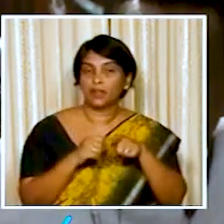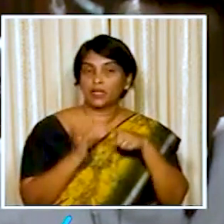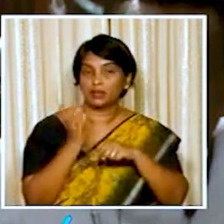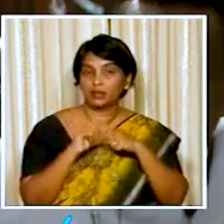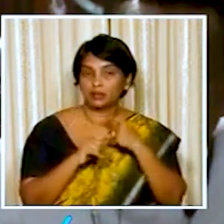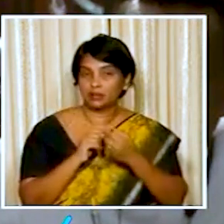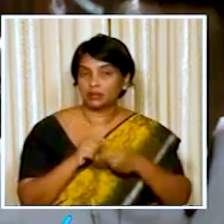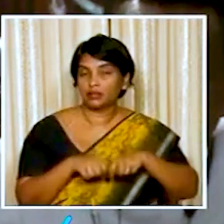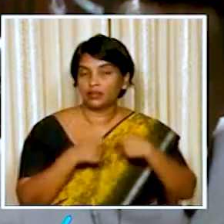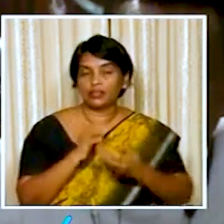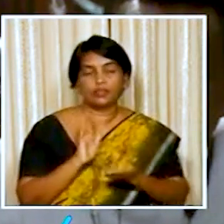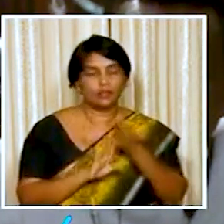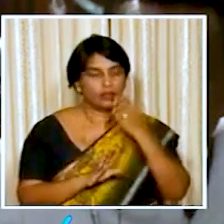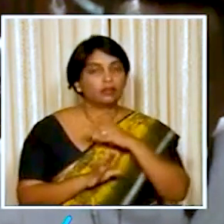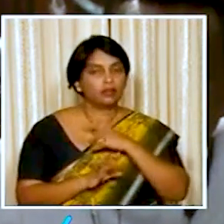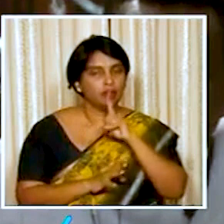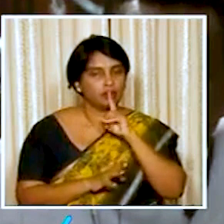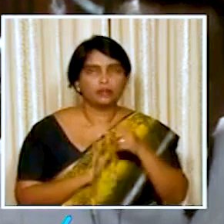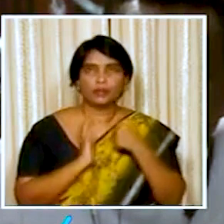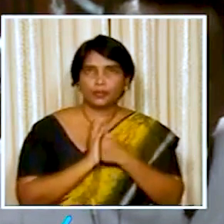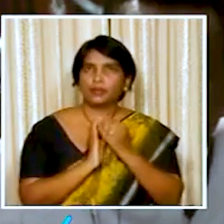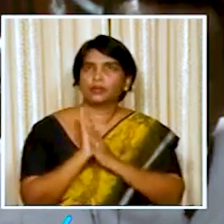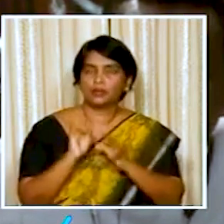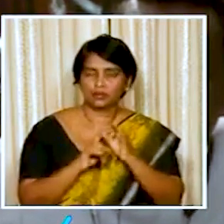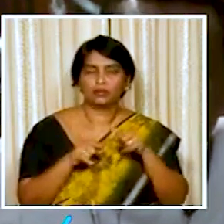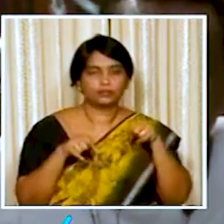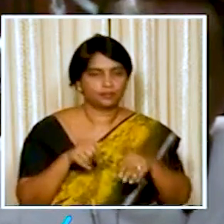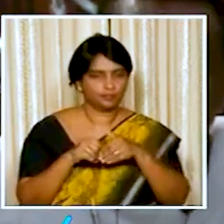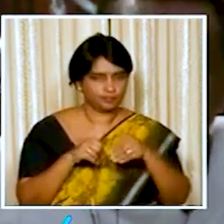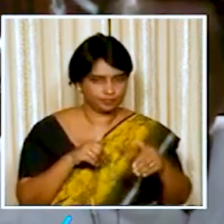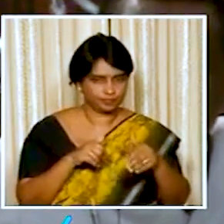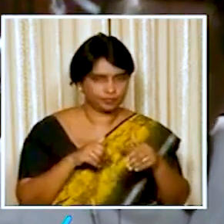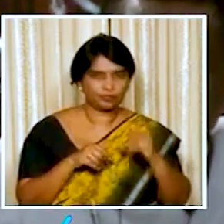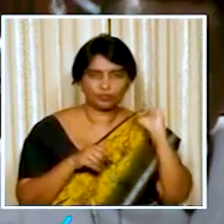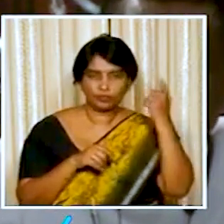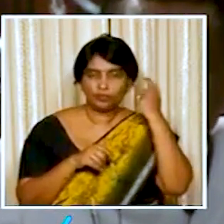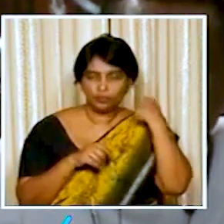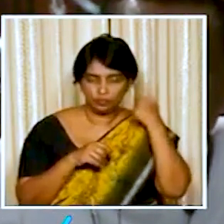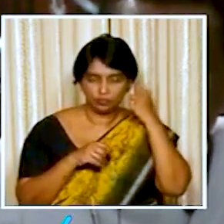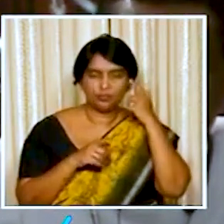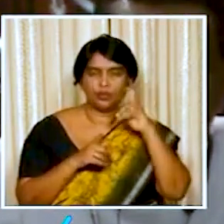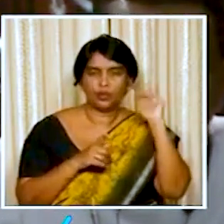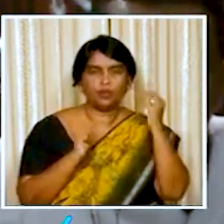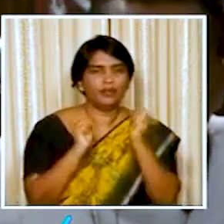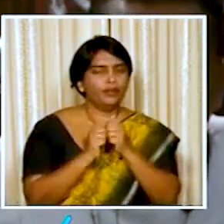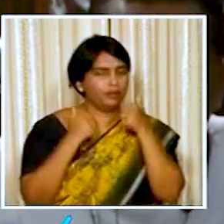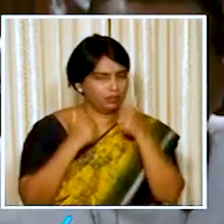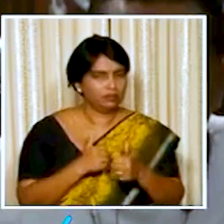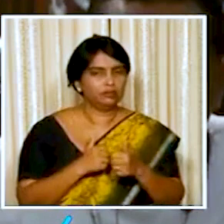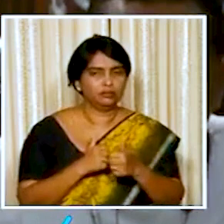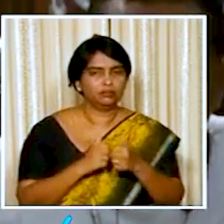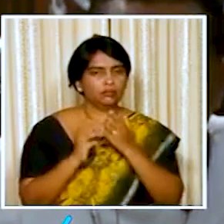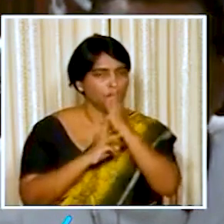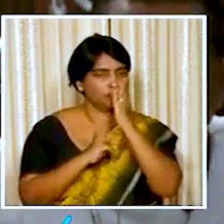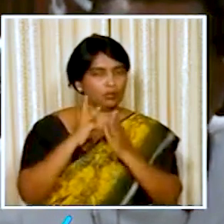රාජ්‍ය ආදායම් වැඩි කරගන්න පුළුවන් කියලා මට කියන්න මුලාසනට මන්ත්‍රීතුමනි අදවනතුරු ප්‍රසිද්ධිය අපි දන්න මොන හරි දෙයක් කරලා තියෙනවද කියලා මේ ක්ෂේත්‍ර